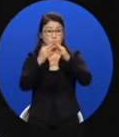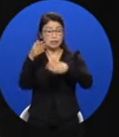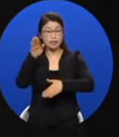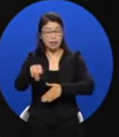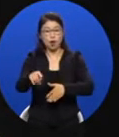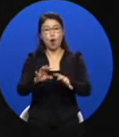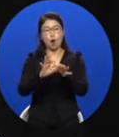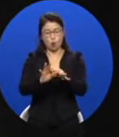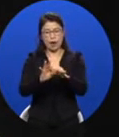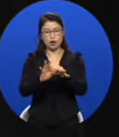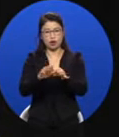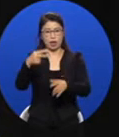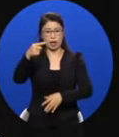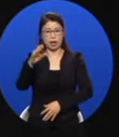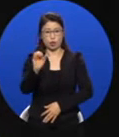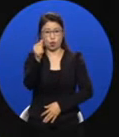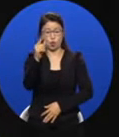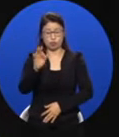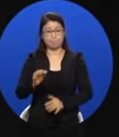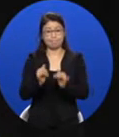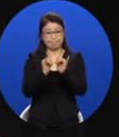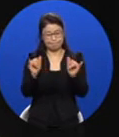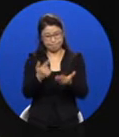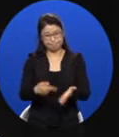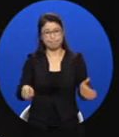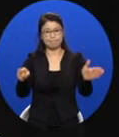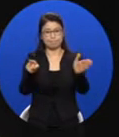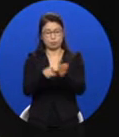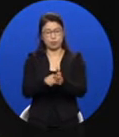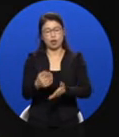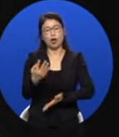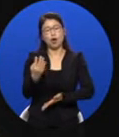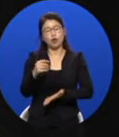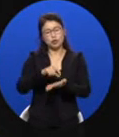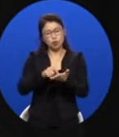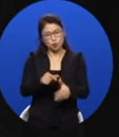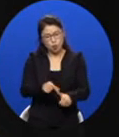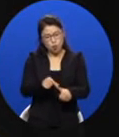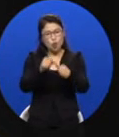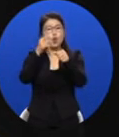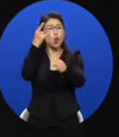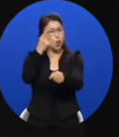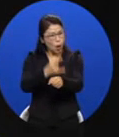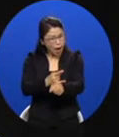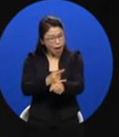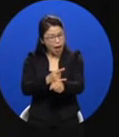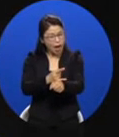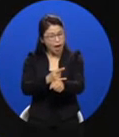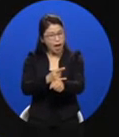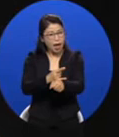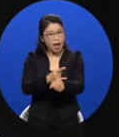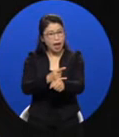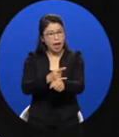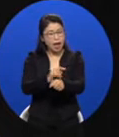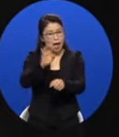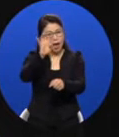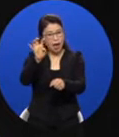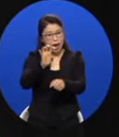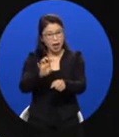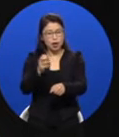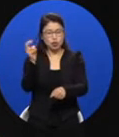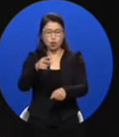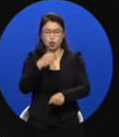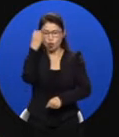과연 동홍동 지역 주민들을 위해서 얼마만큼 고용을 많이 했는지 또 얼마만큼